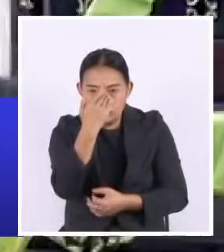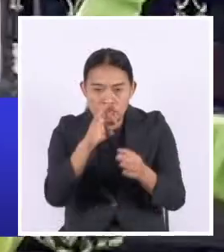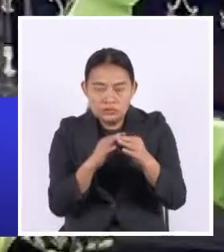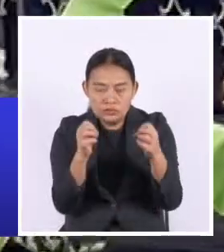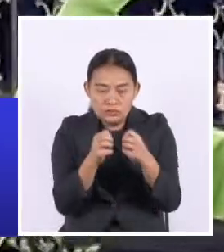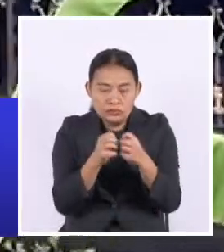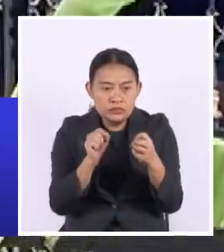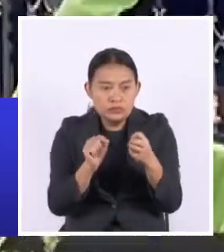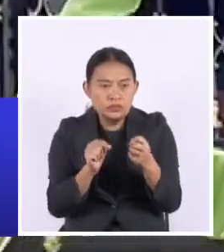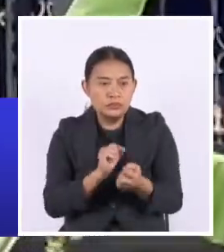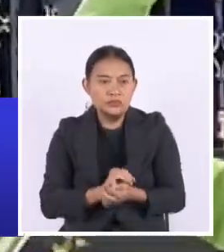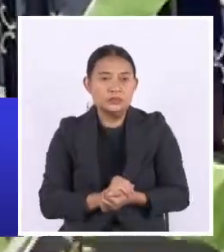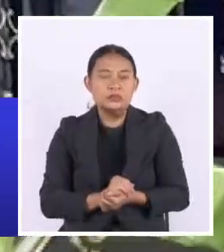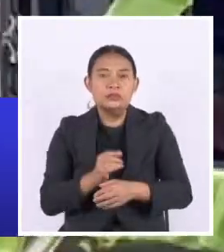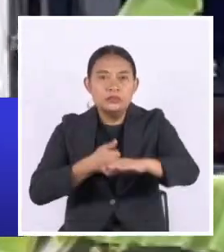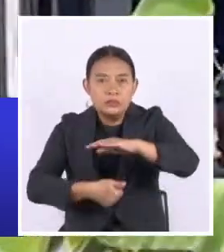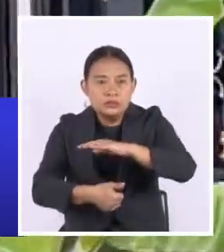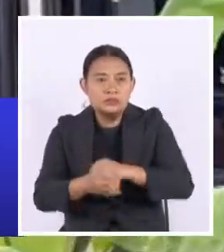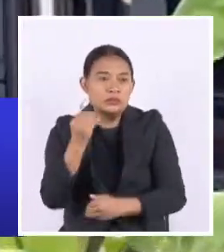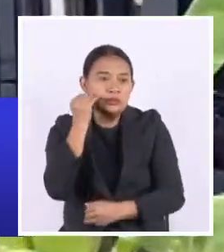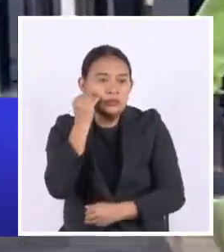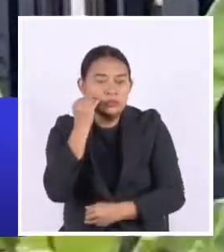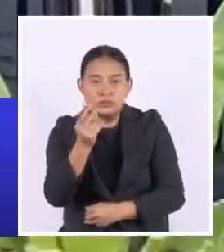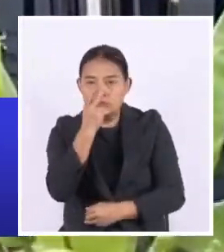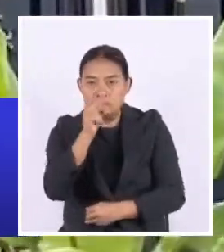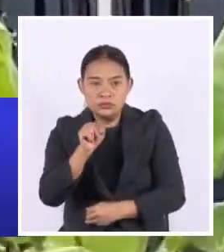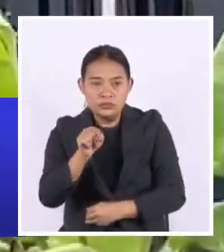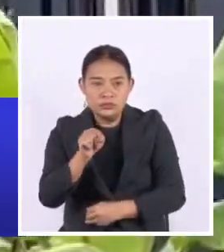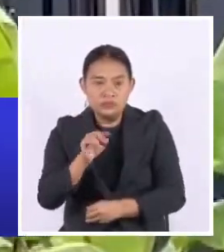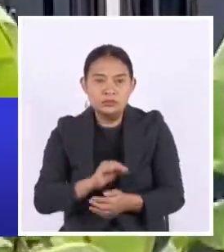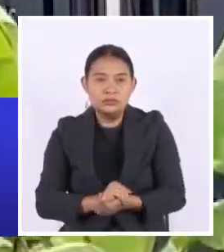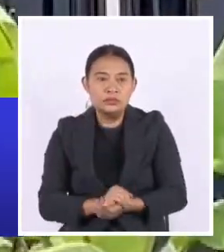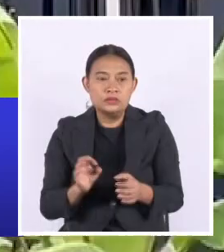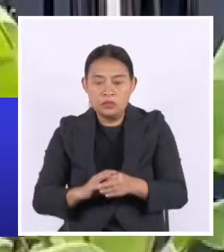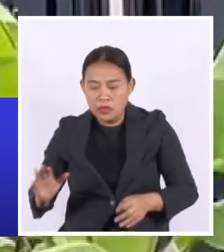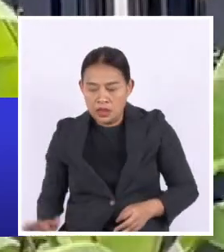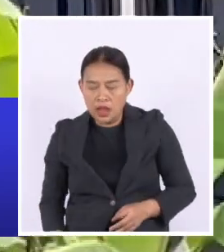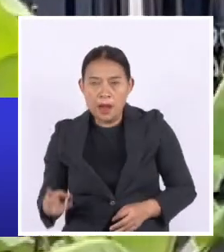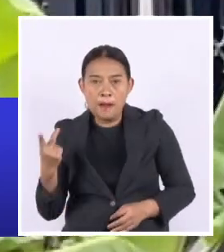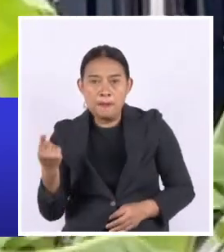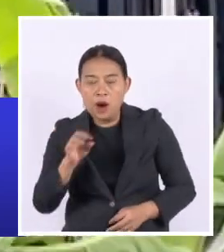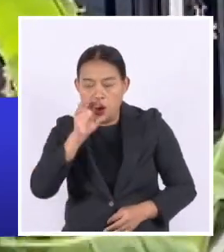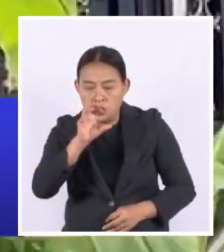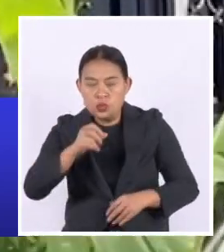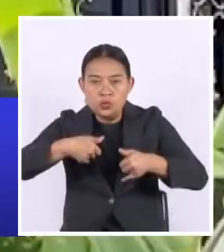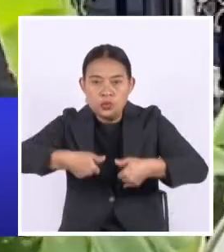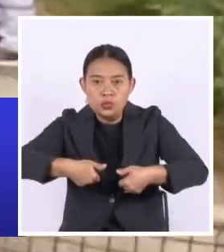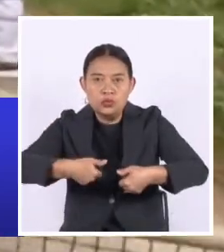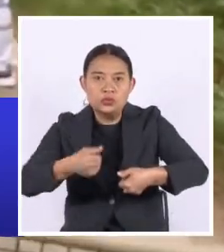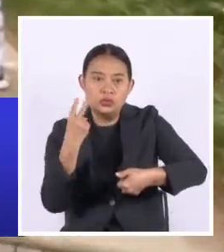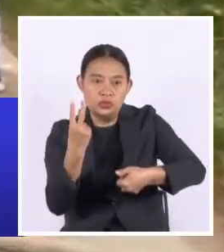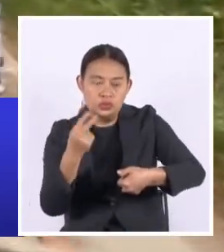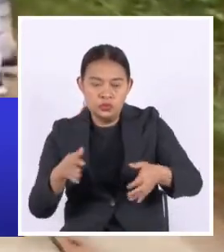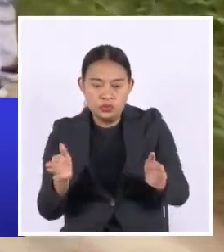บนี ้ กำลังจะเข้าไปในบ้านเอ้าดูในบ้านมีล็อตไวเลอร์2ตัว หมาสิ มีหมาดุอีกตัวนึงรวมเป็น